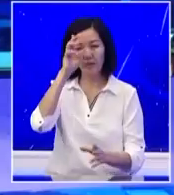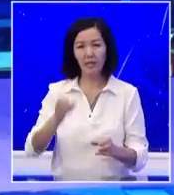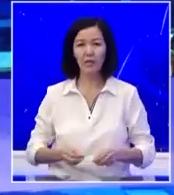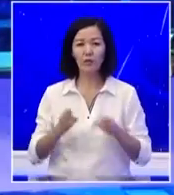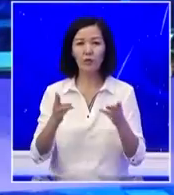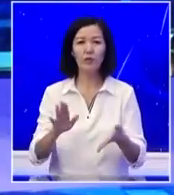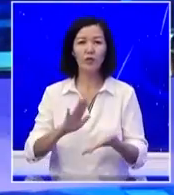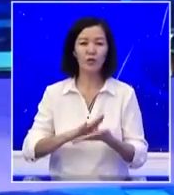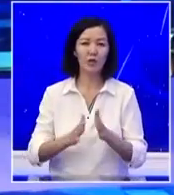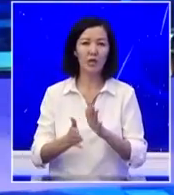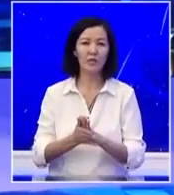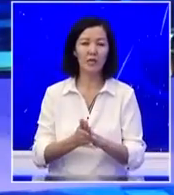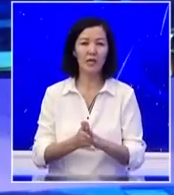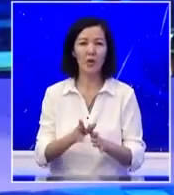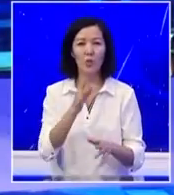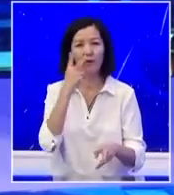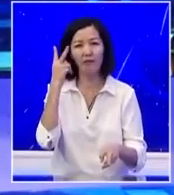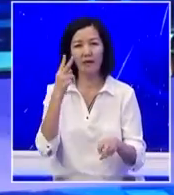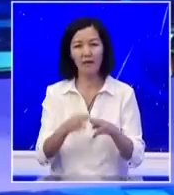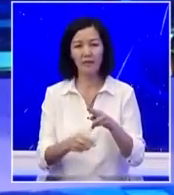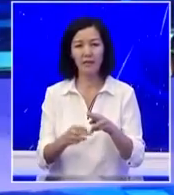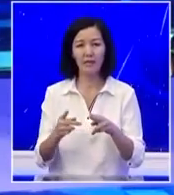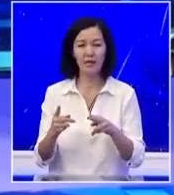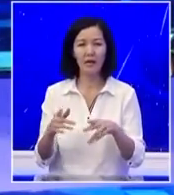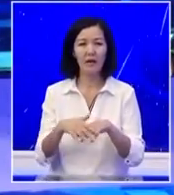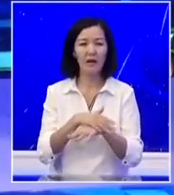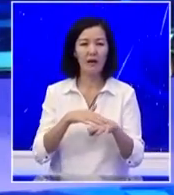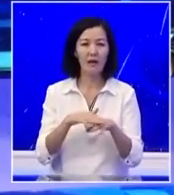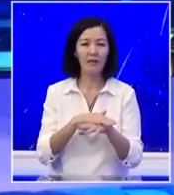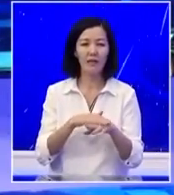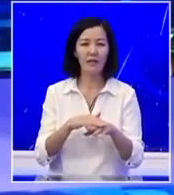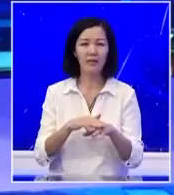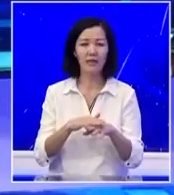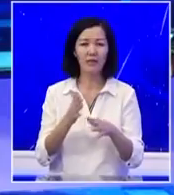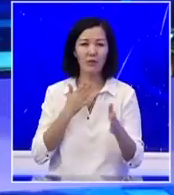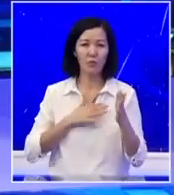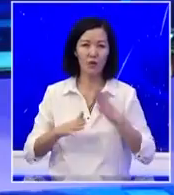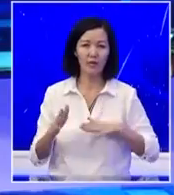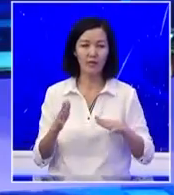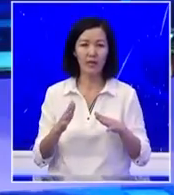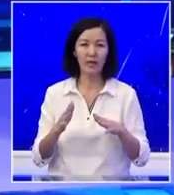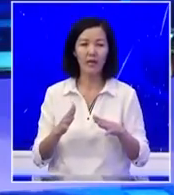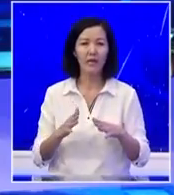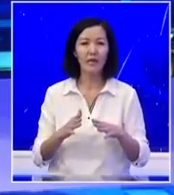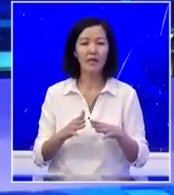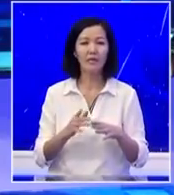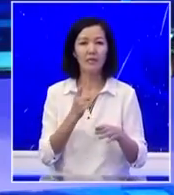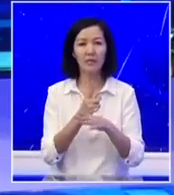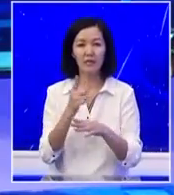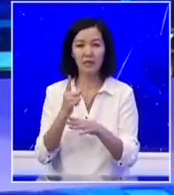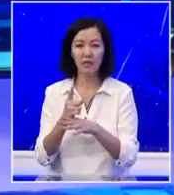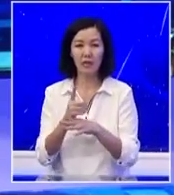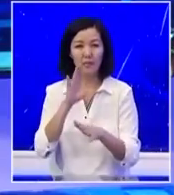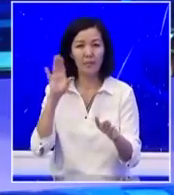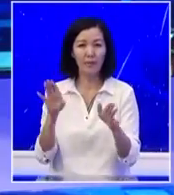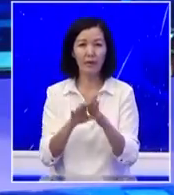Елде төтенше жағдай режимі аяқталды. Ел бір серпілді. Бірақ арқаны кеңге салуға болмайды. Ұзын арқан кең тұсау.